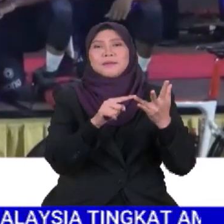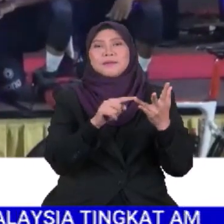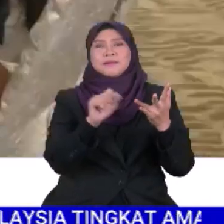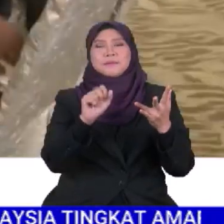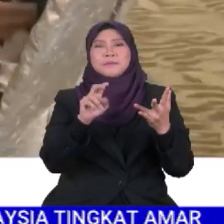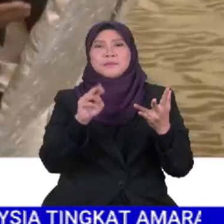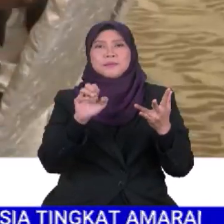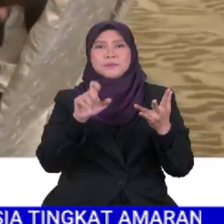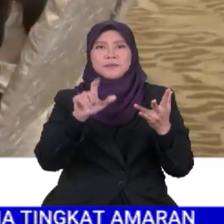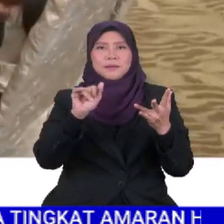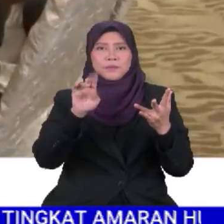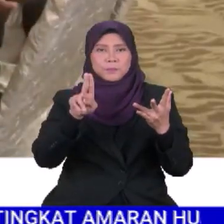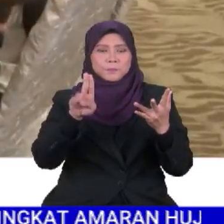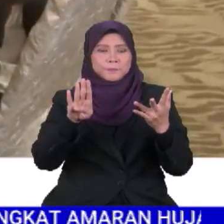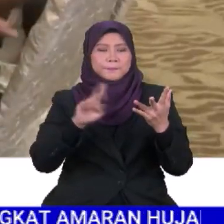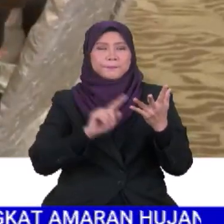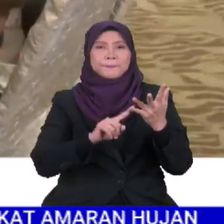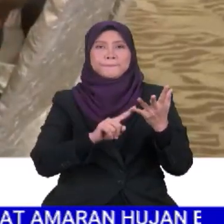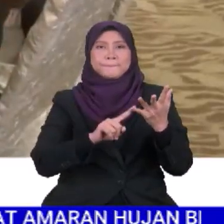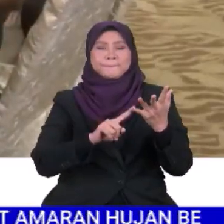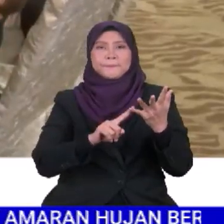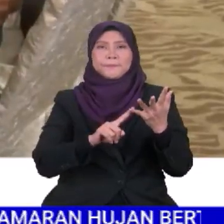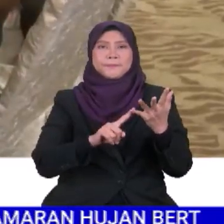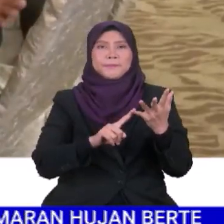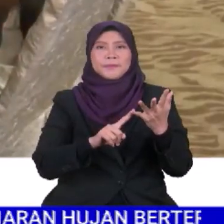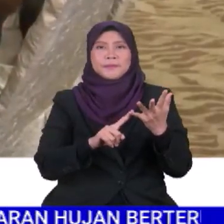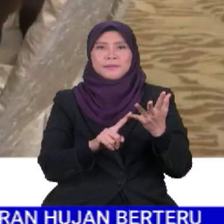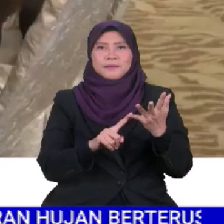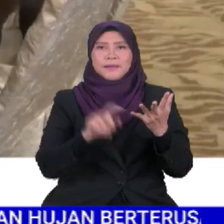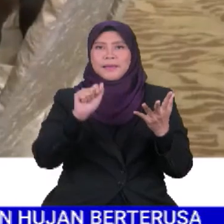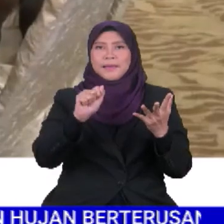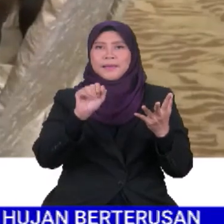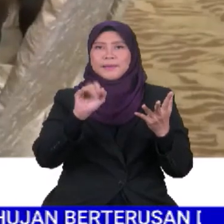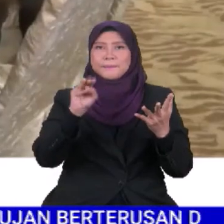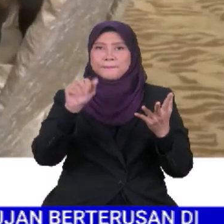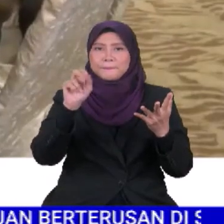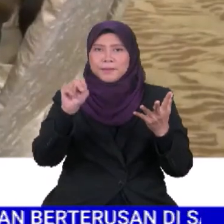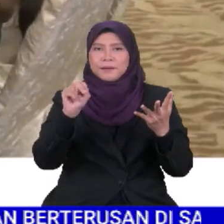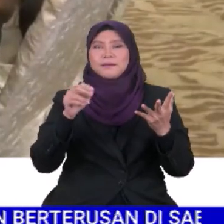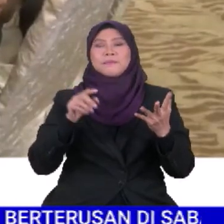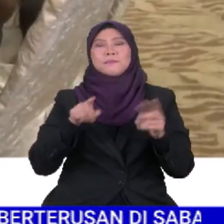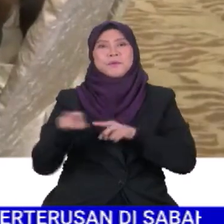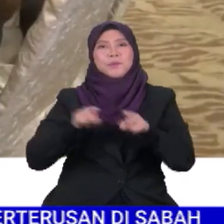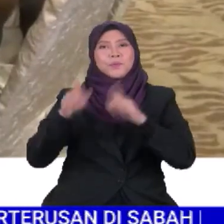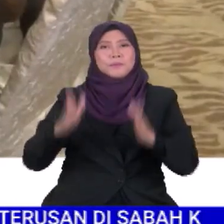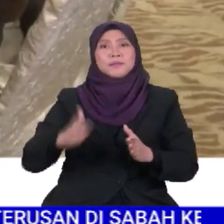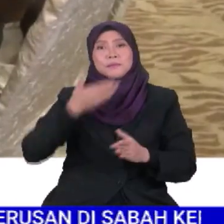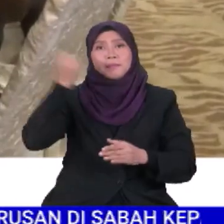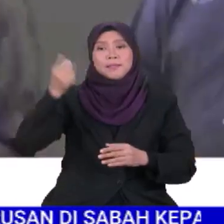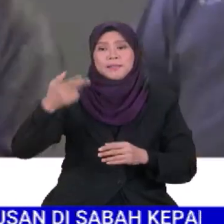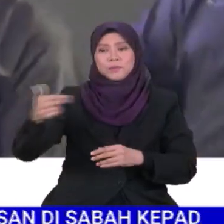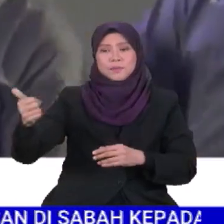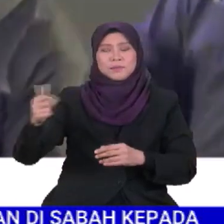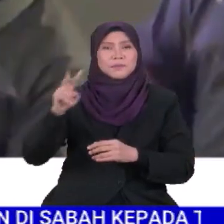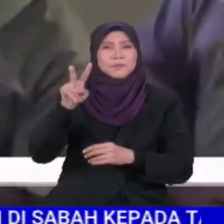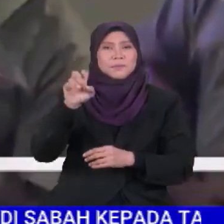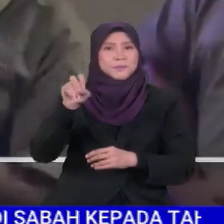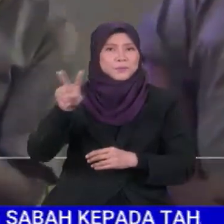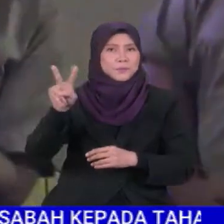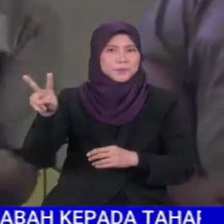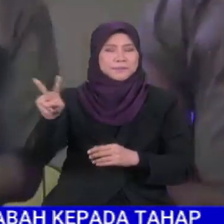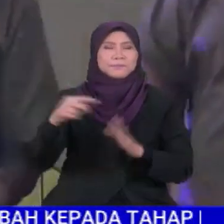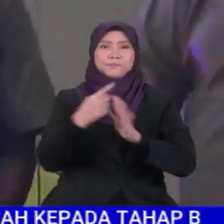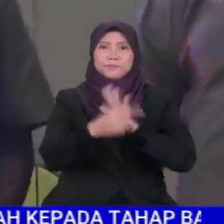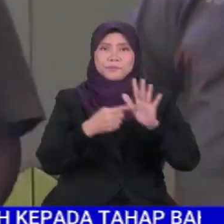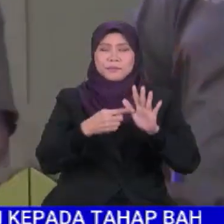Ayub, Anatoli Budiak dan pelumba baharu TSG musim ini, Aiman Cahyadi yang juga pelumba terbaik Indonesia 2022.